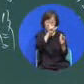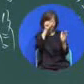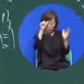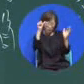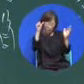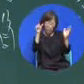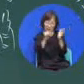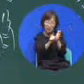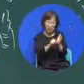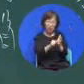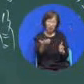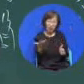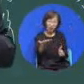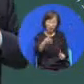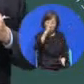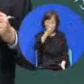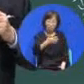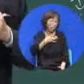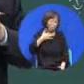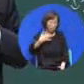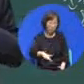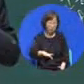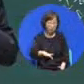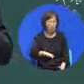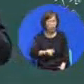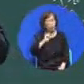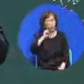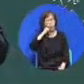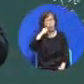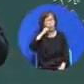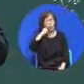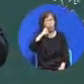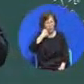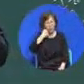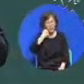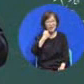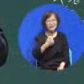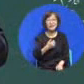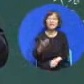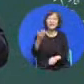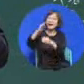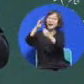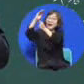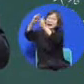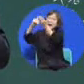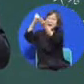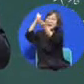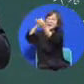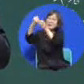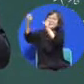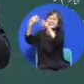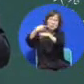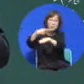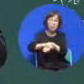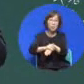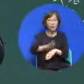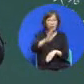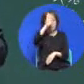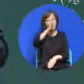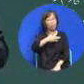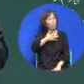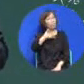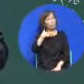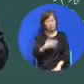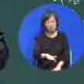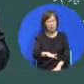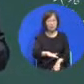as a human being, how can you not be sick? 하나님이 한 번도 안 아프게 했어요. But God protected me so that I was not